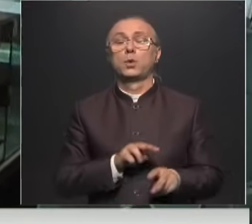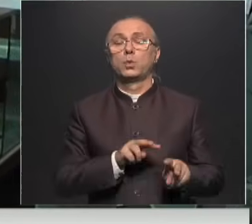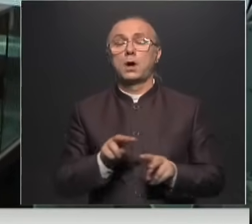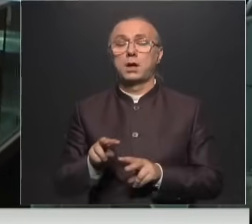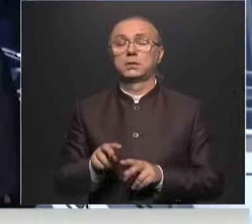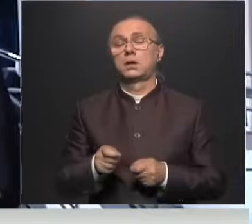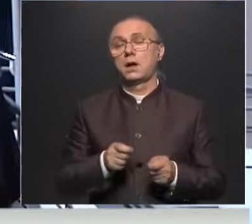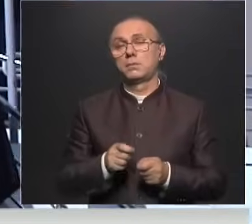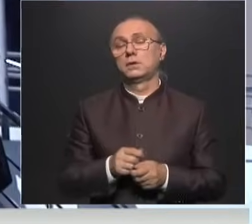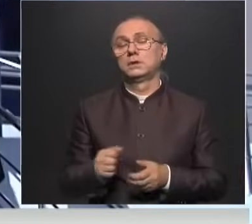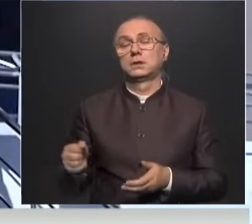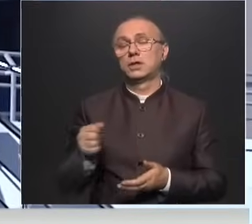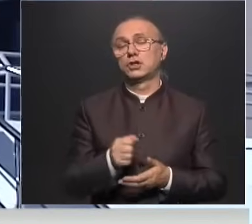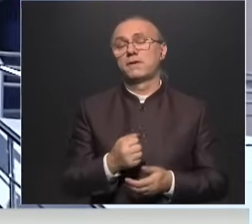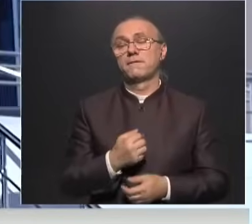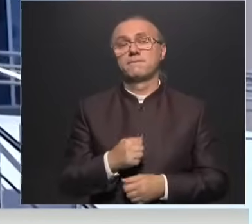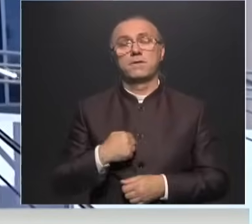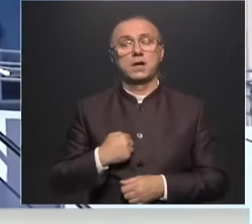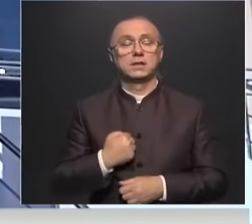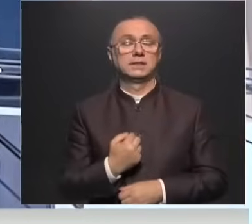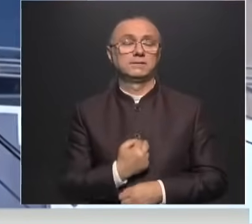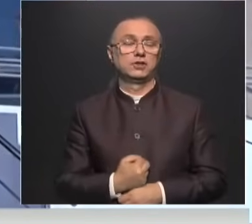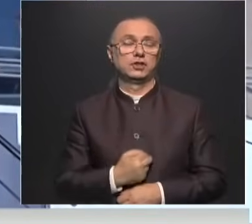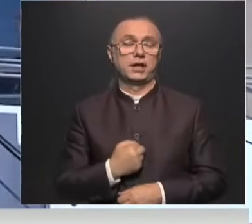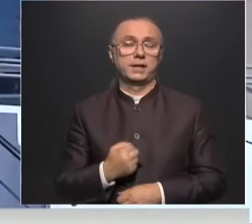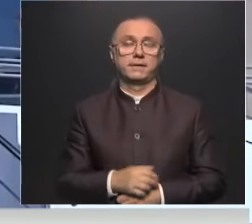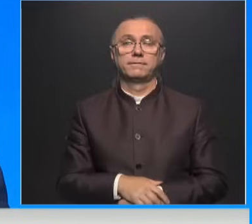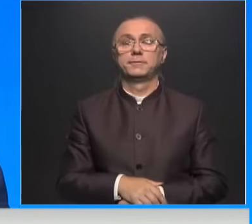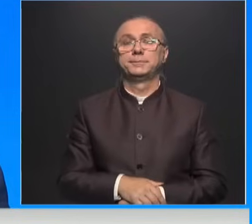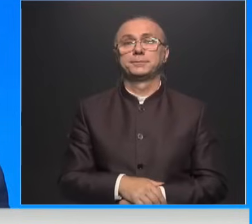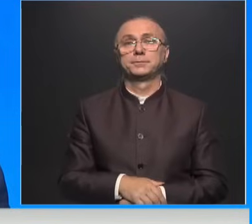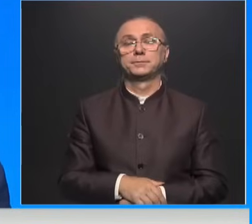священники. Наталья Шуплицова, пресс-служба Улан-Удэнской и Бурятской епархии.